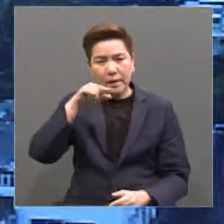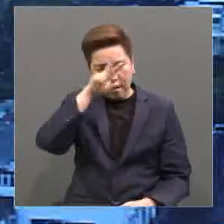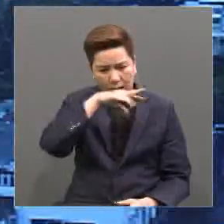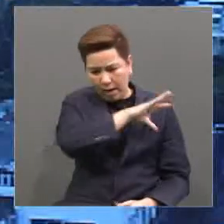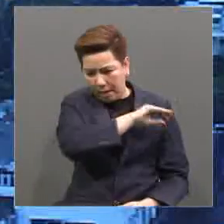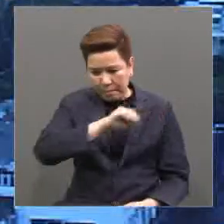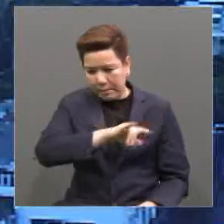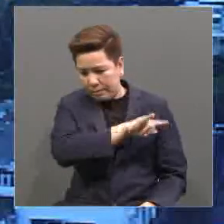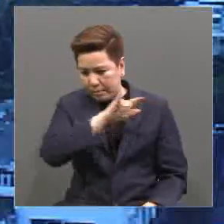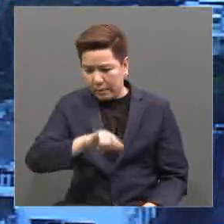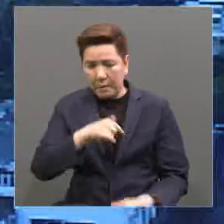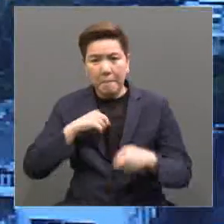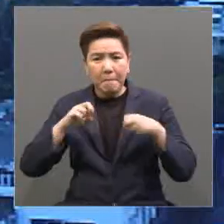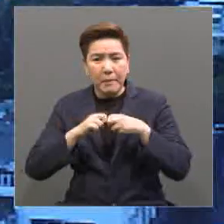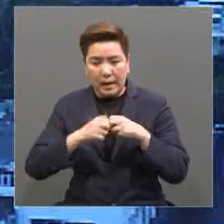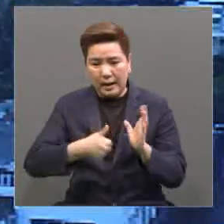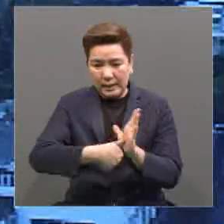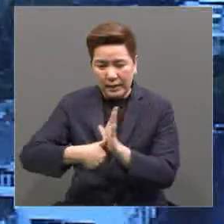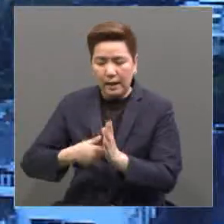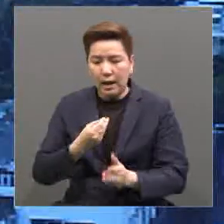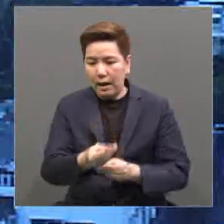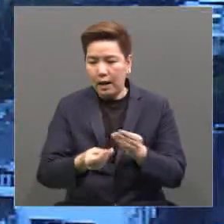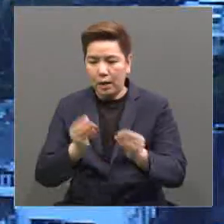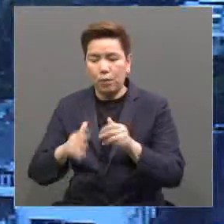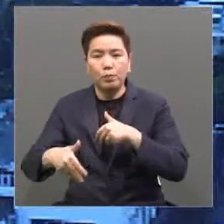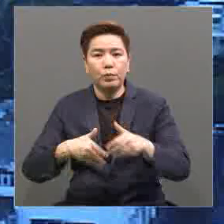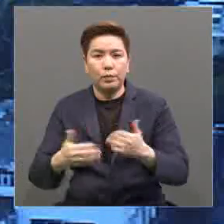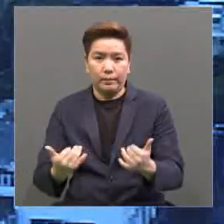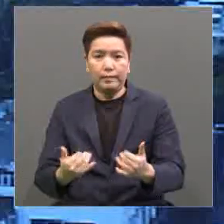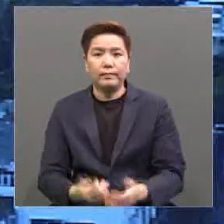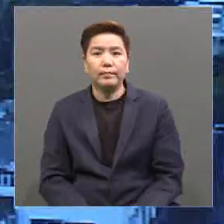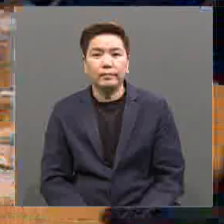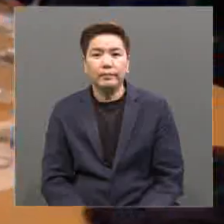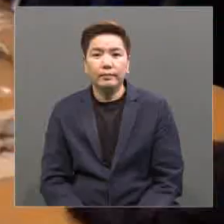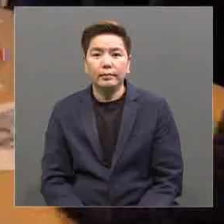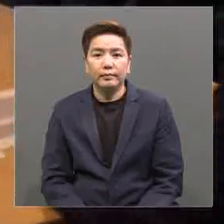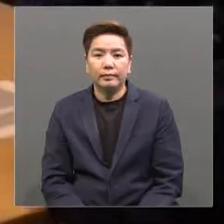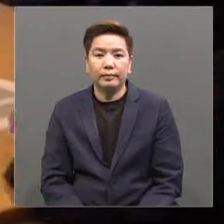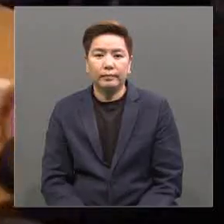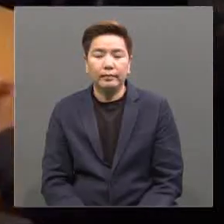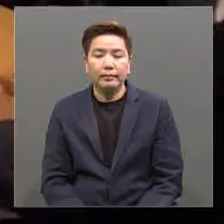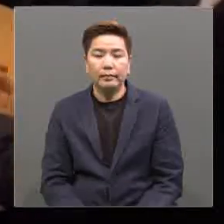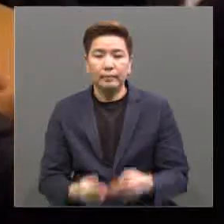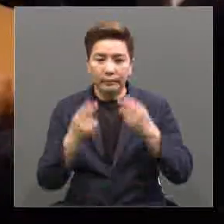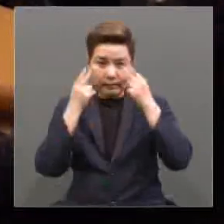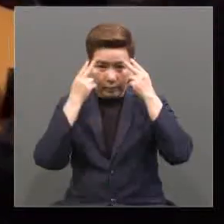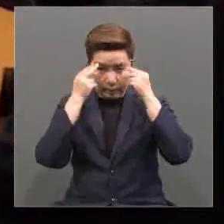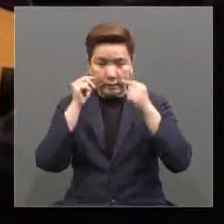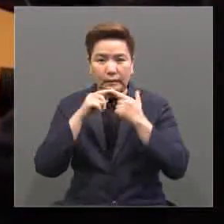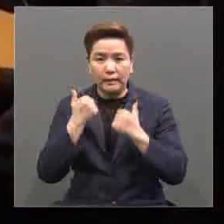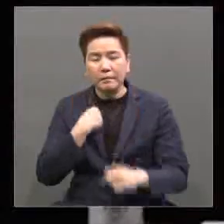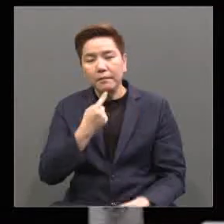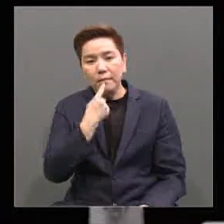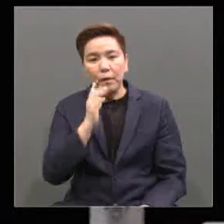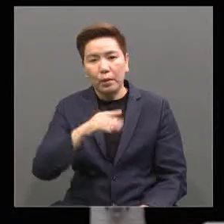กลับประเทศและการแก้ไขปัญหาหนี้สินให้กับพี่น้องประชาชนด้วยค่ะนายกรัฐมนตรีได้